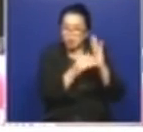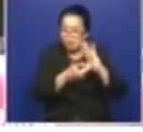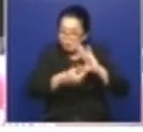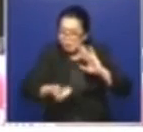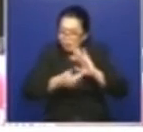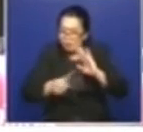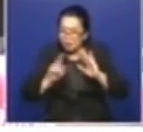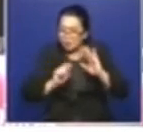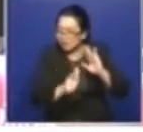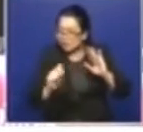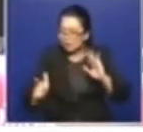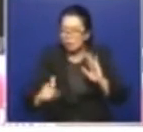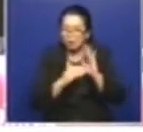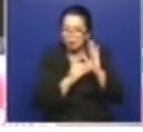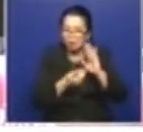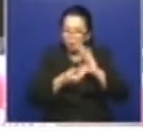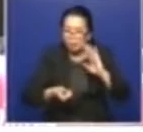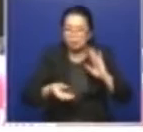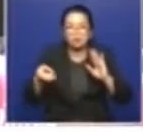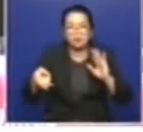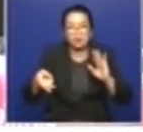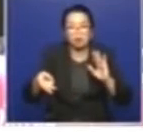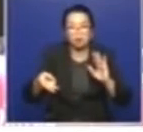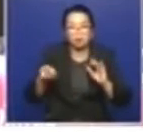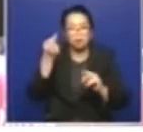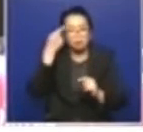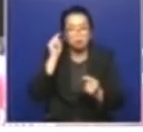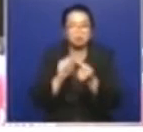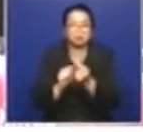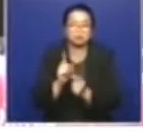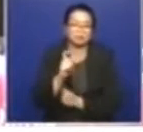ยเขานี่เขาเข้าไม่ถึงท่